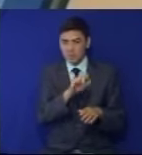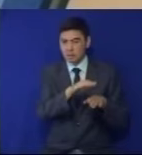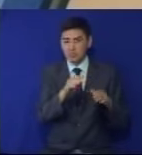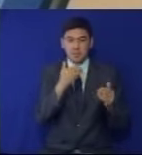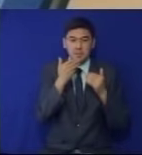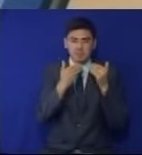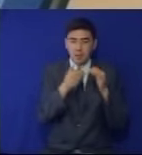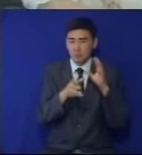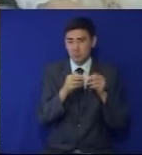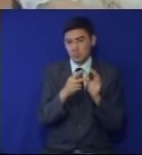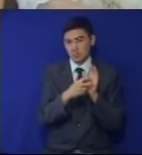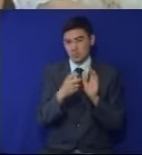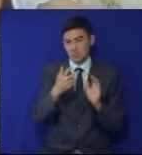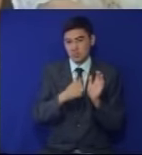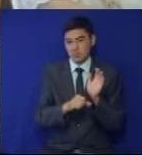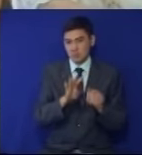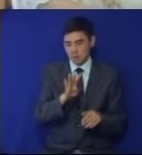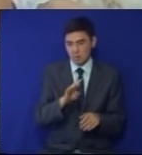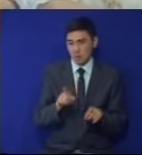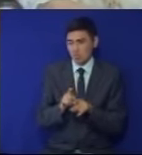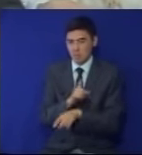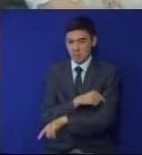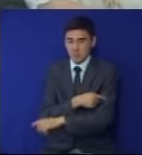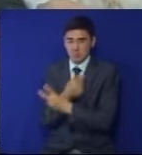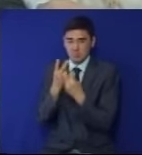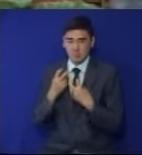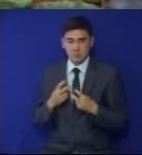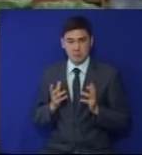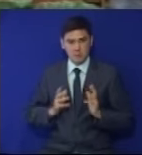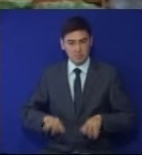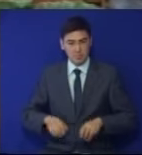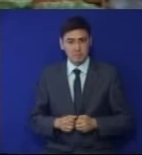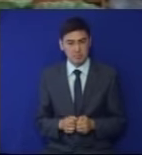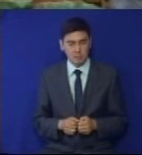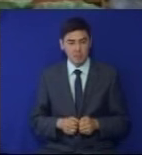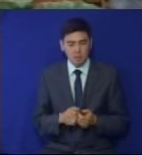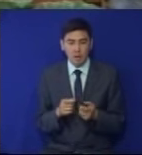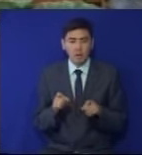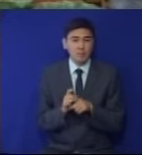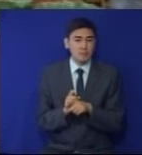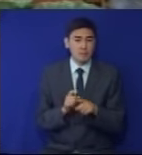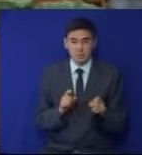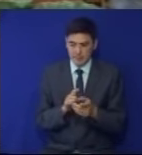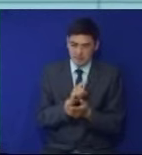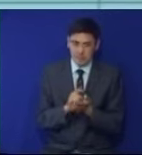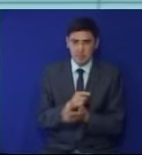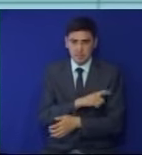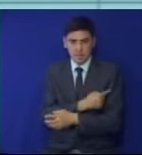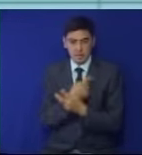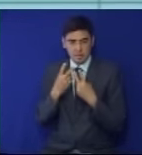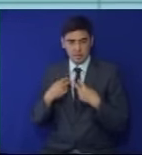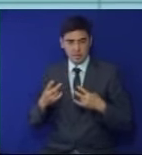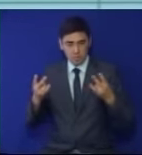қатысқан 864 жас ешқашан ондай тексеруден өтпегендігін айтады. Бұл факт жас өспірімдердің міндетті түрде медициналық